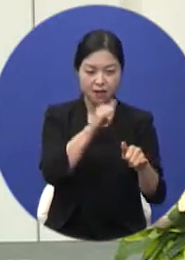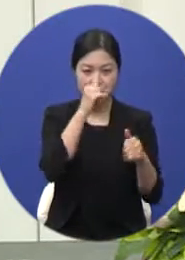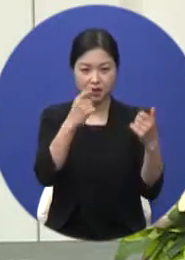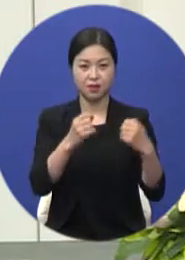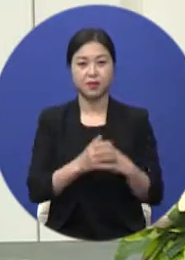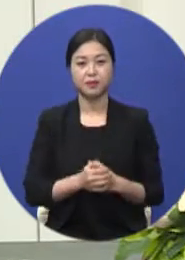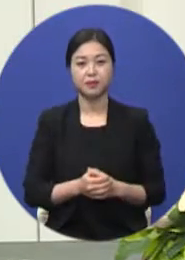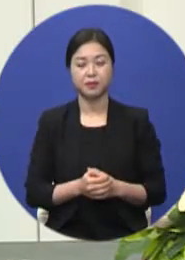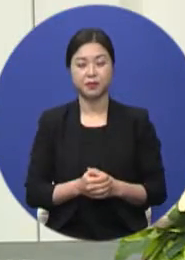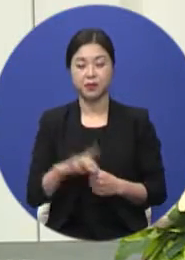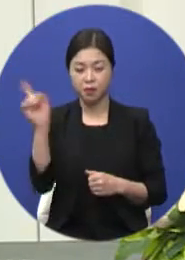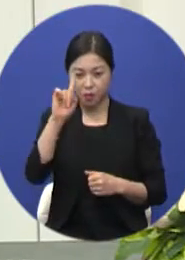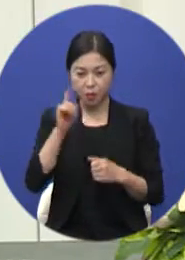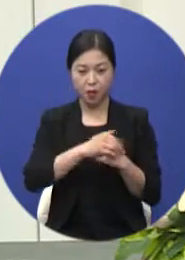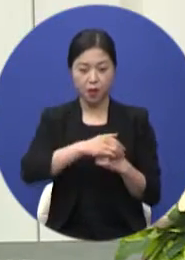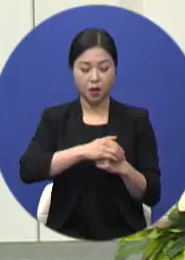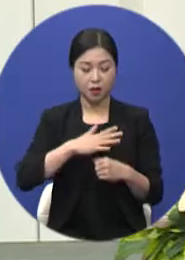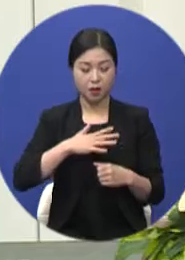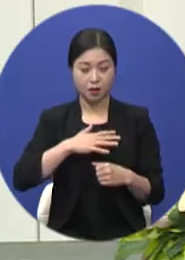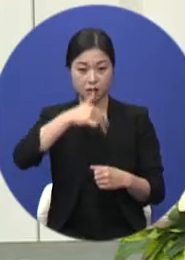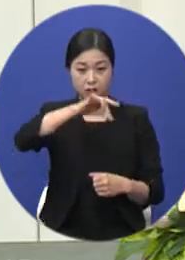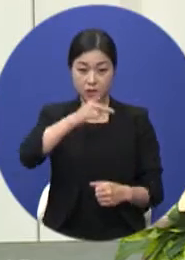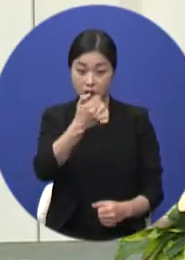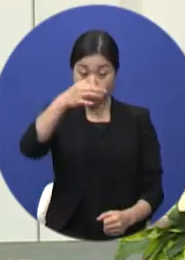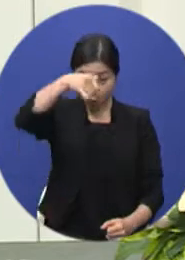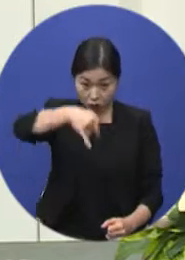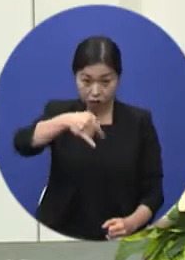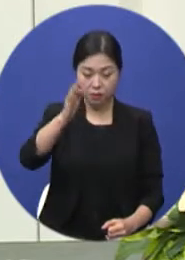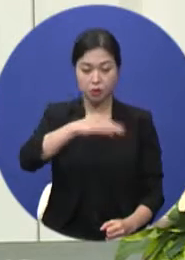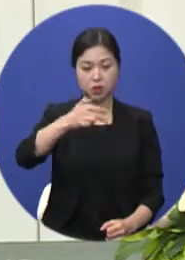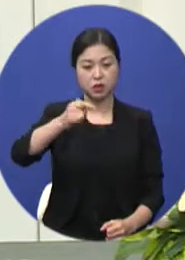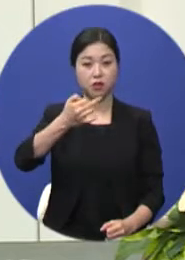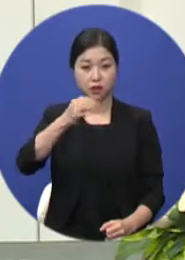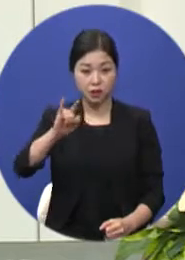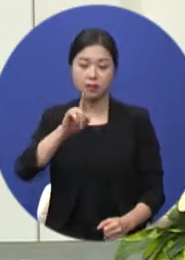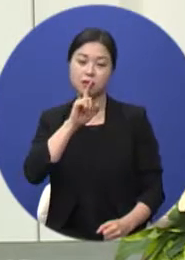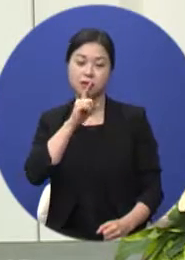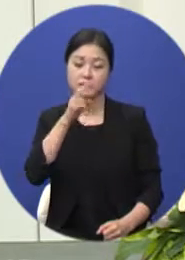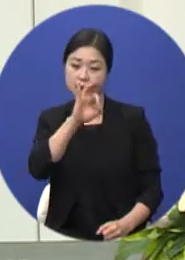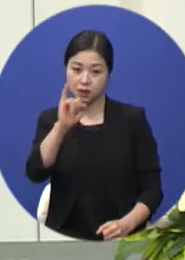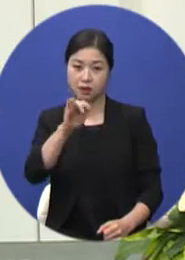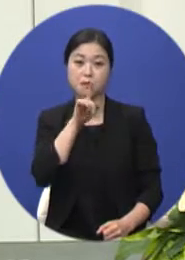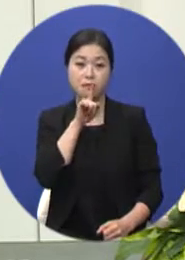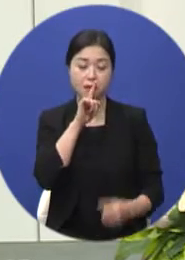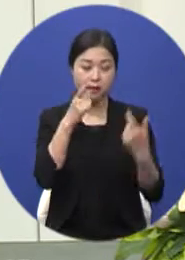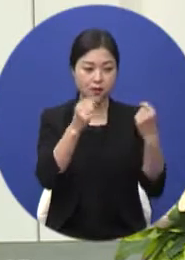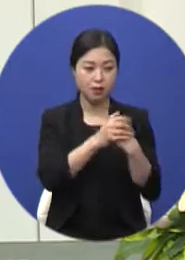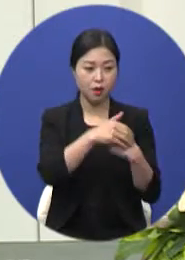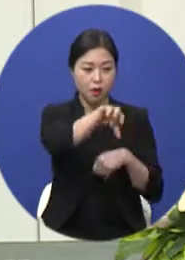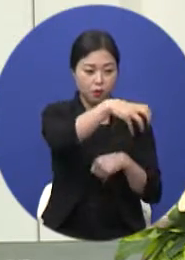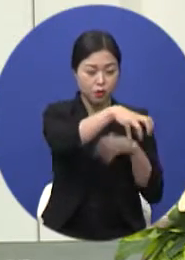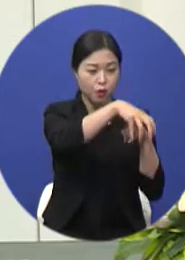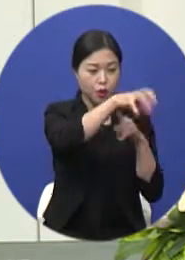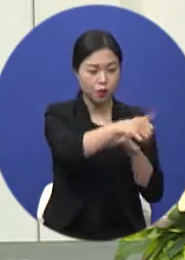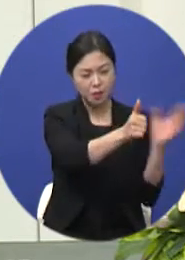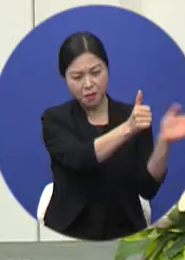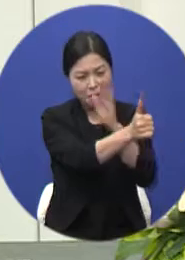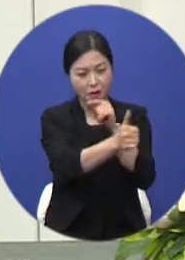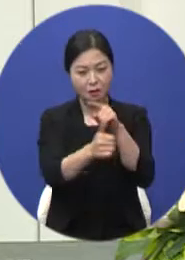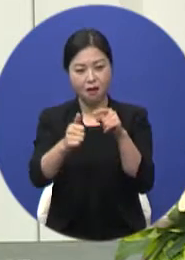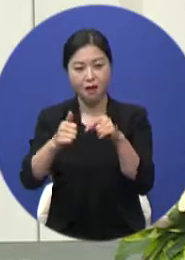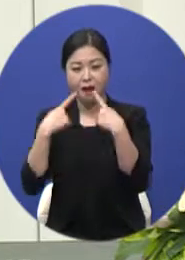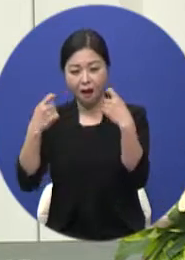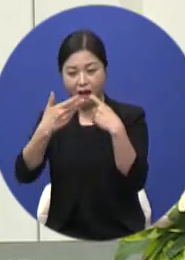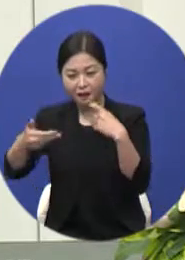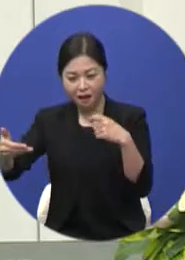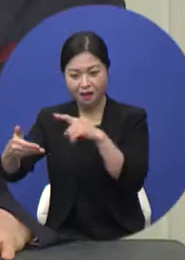우리가 뭐 전이 뭐 전 전위 뭐 이렇게 표현도 하고 그랬는데 네, 네. 종로에서 빰 맞고 한강에서 하풀이 하는 그런 경우